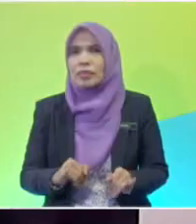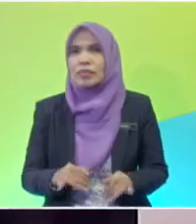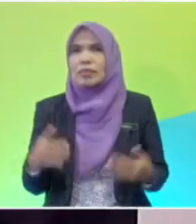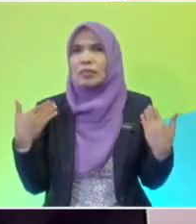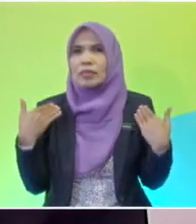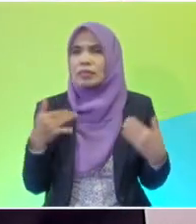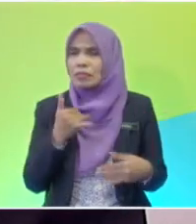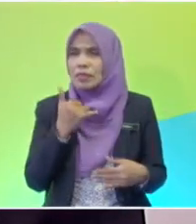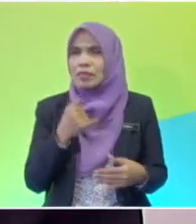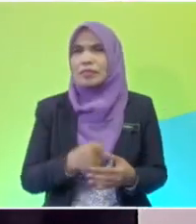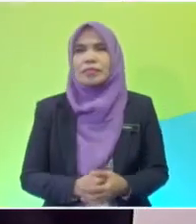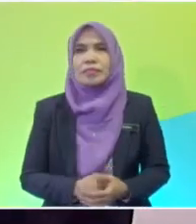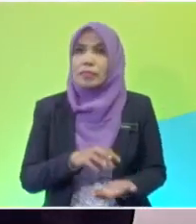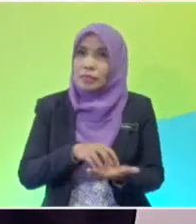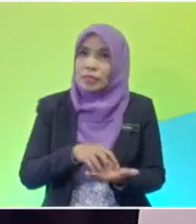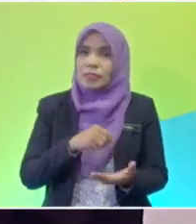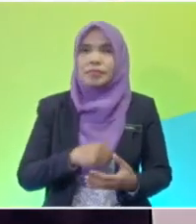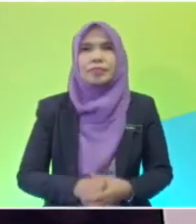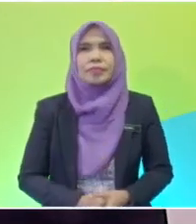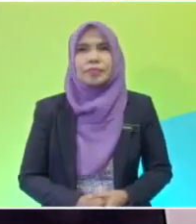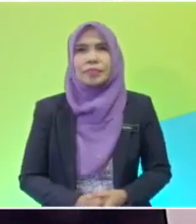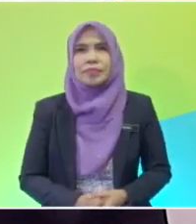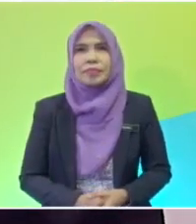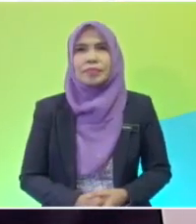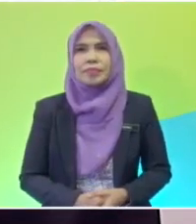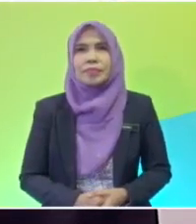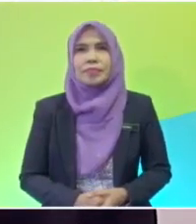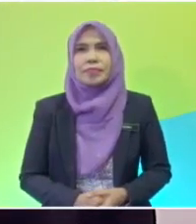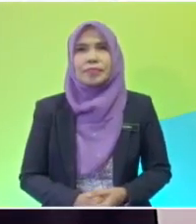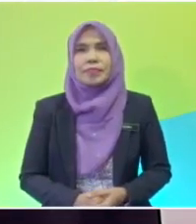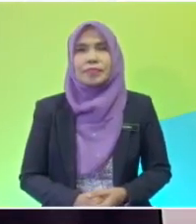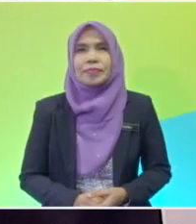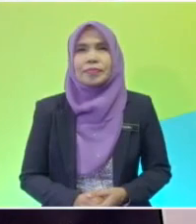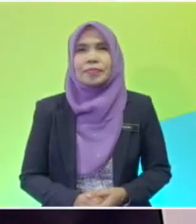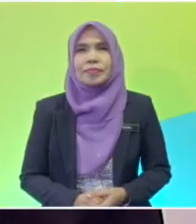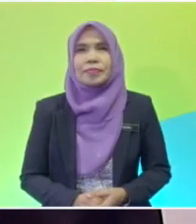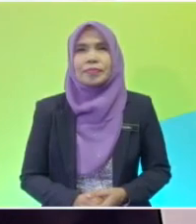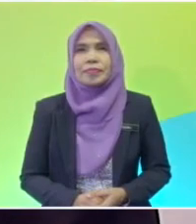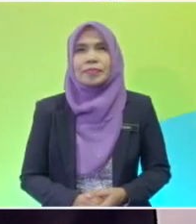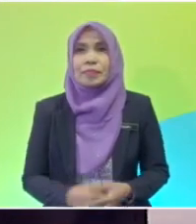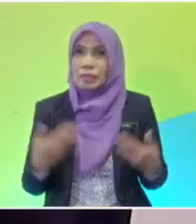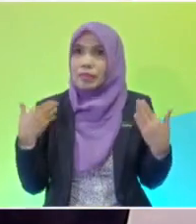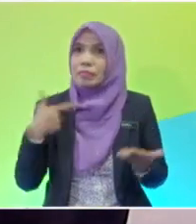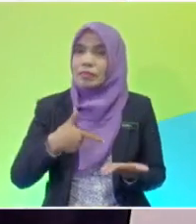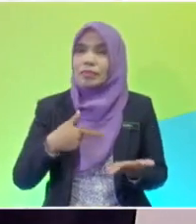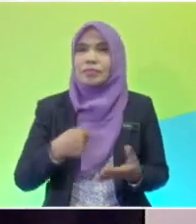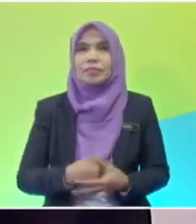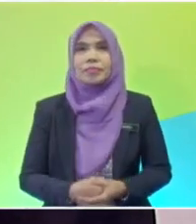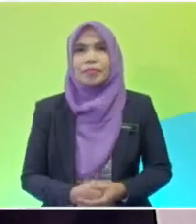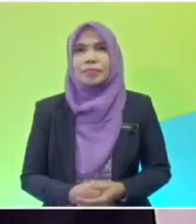ya betul oke ah kita ada beberapa lagi yang kita alami